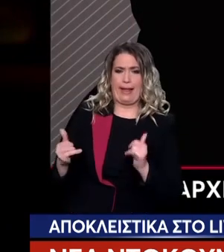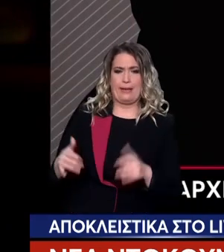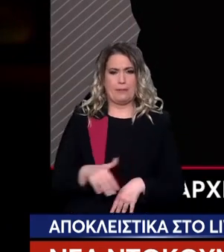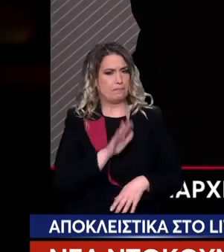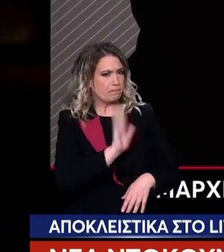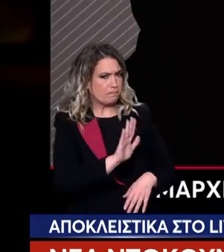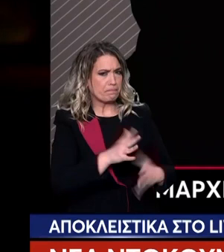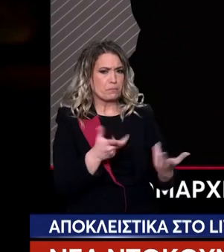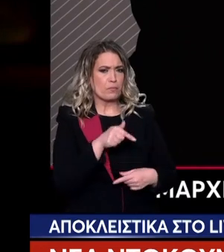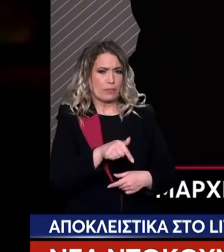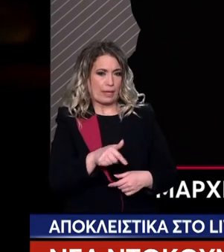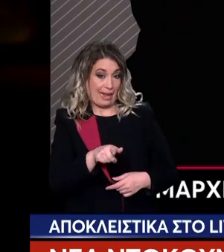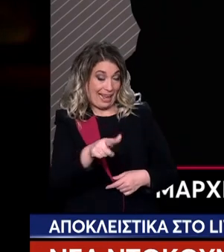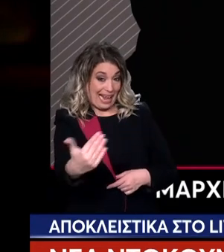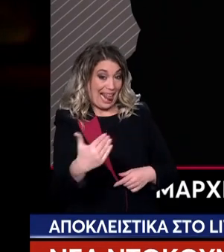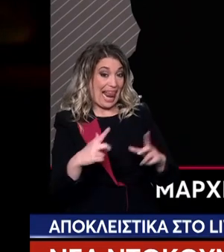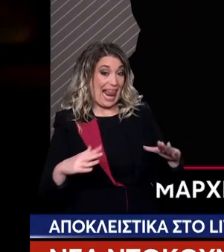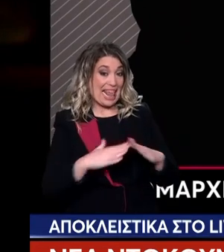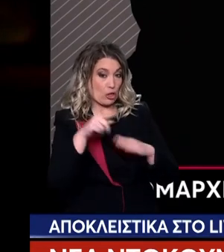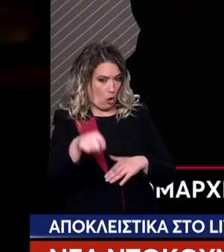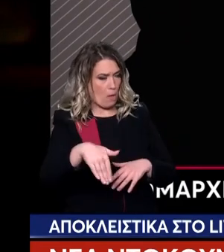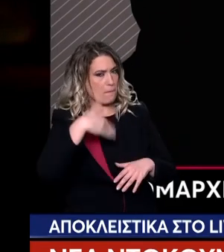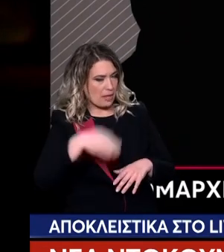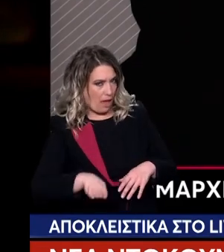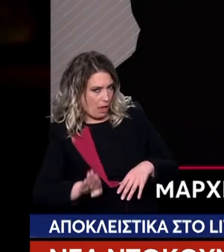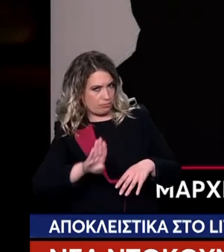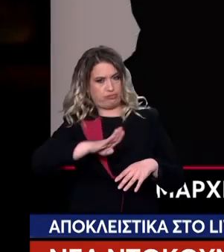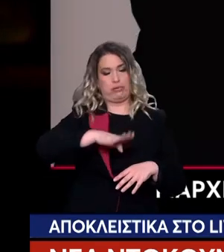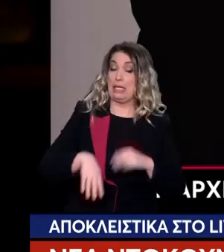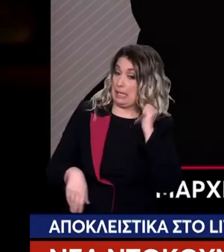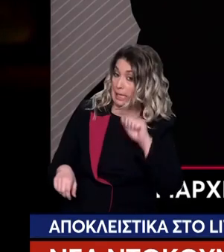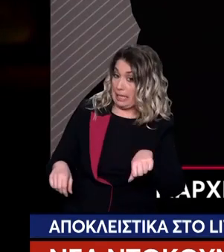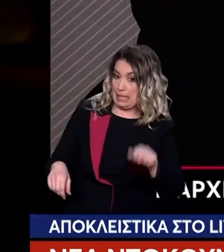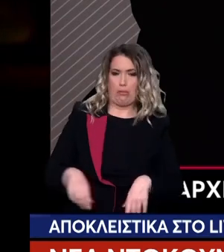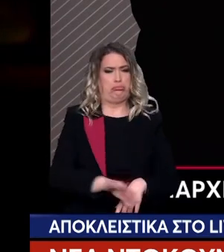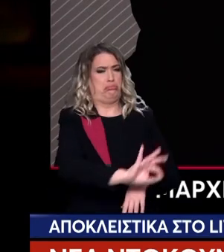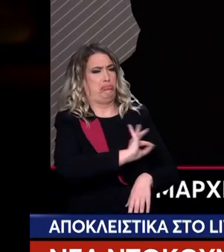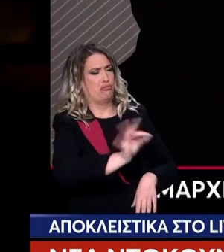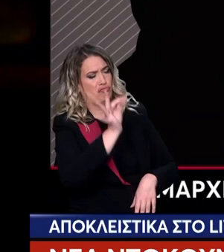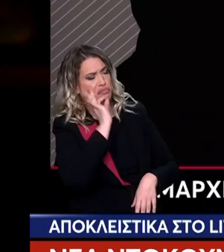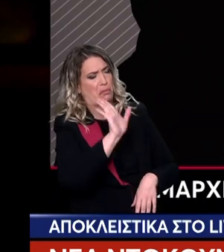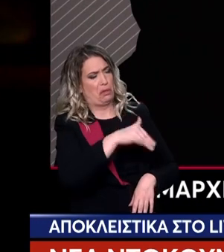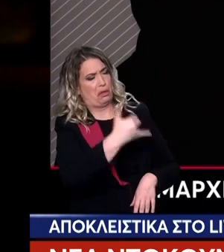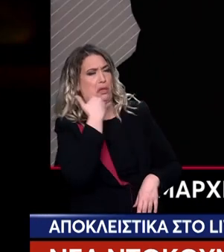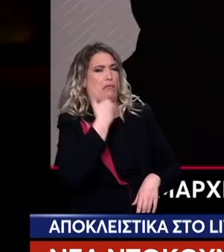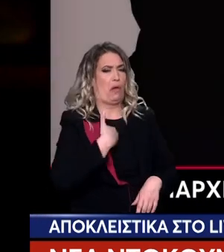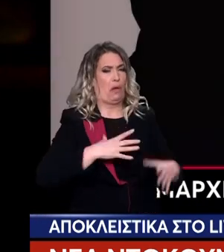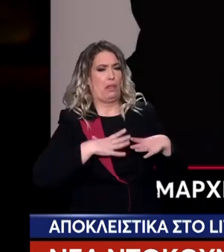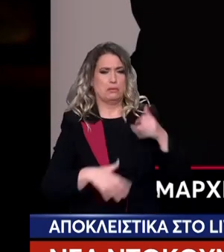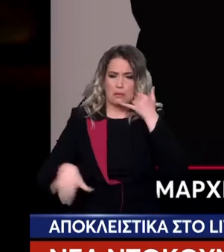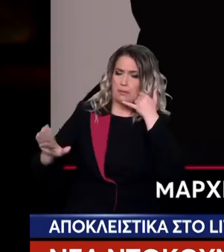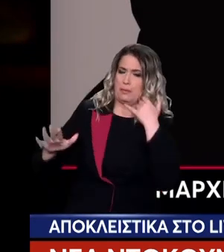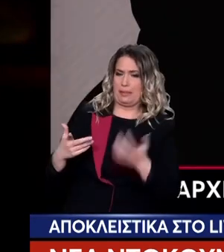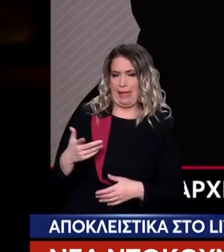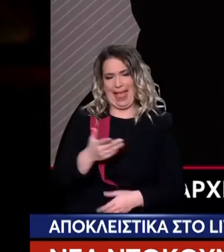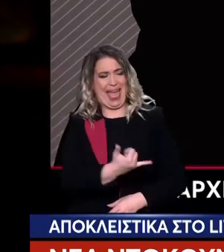και π μέχρι την είσοδό σου εκεί στο λιτόχωρο και το βάλτε μέσα μετά στην άνοδο ακριβώς ναι είσαι ωραίος ότι θες πάρε με τηλέφωνο μόνο με μη